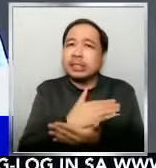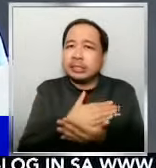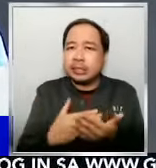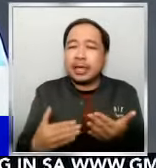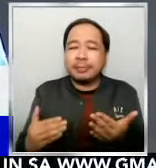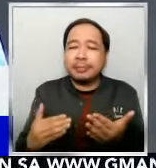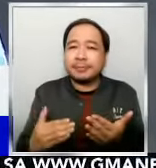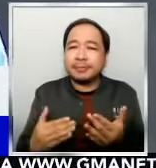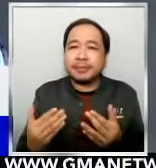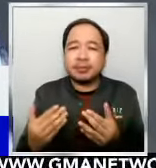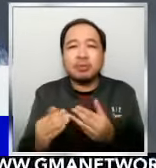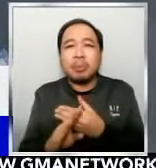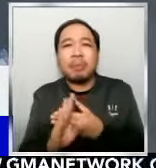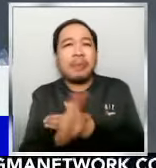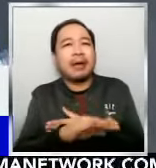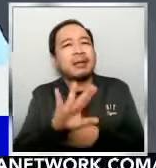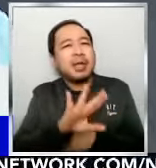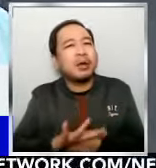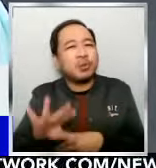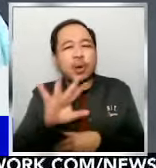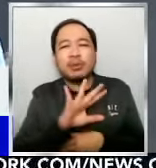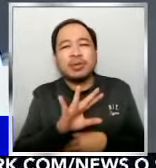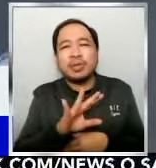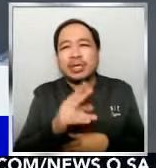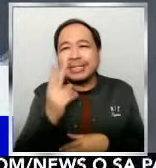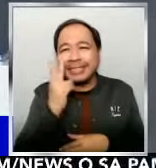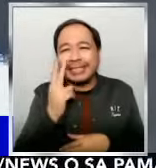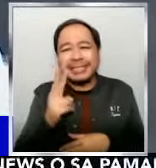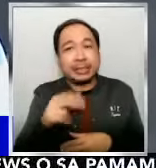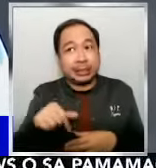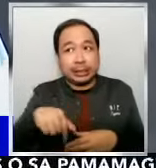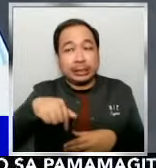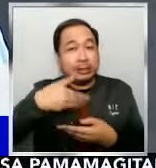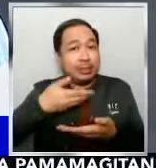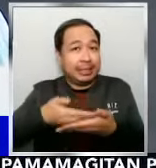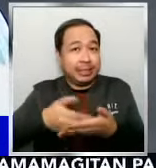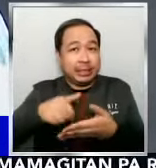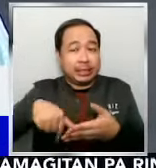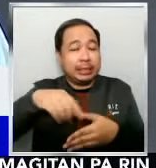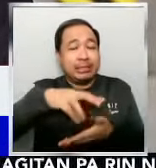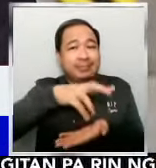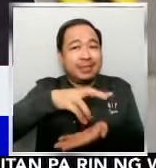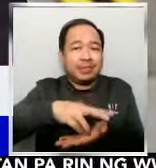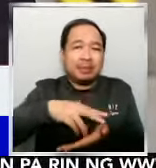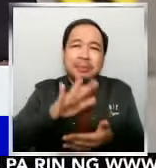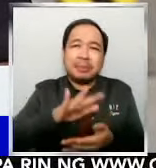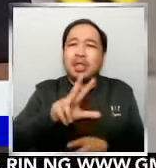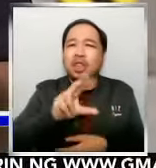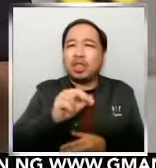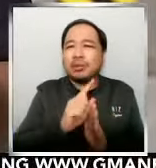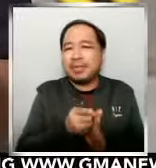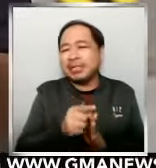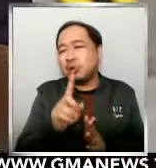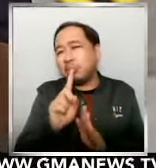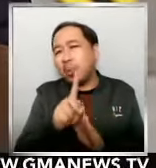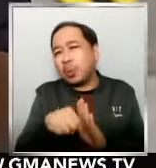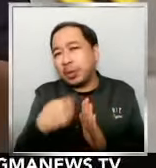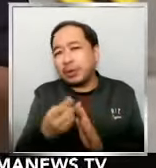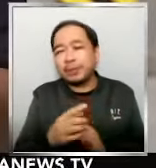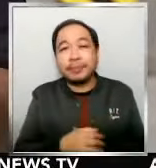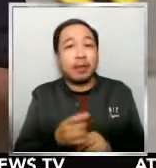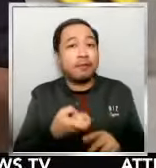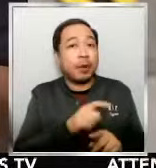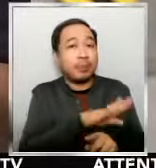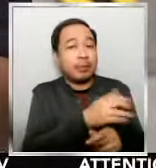po namin kung around this area po, pinapabalik na lang po namin within 30 minutes to 1 hour. Ayon sa pamunuan ng naturang swab